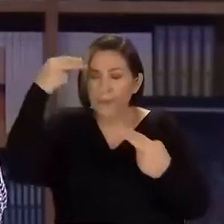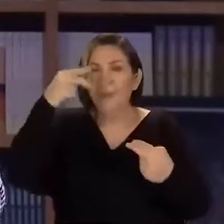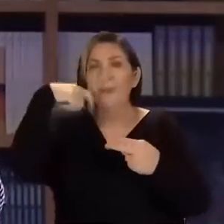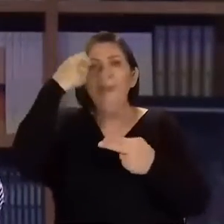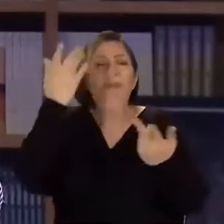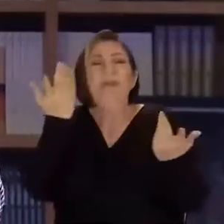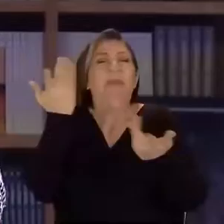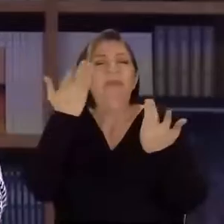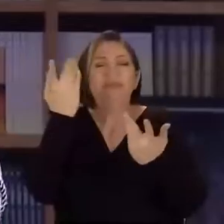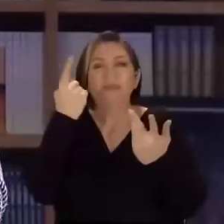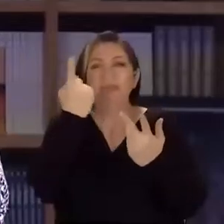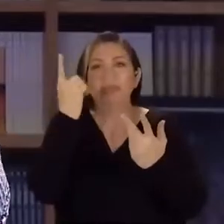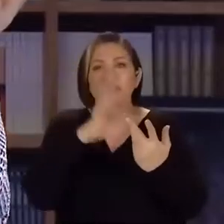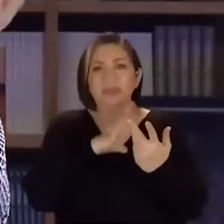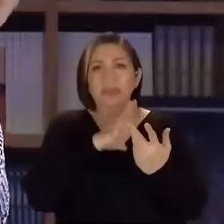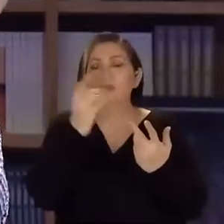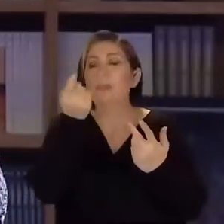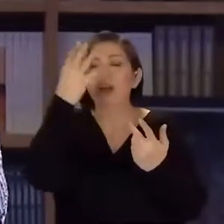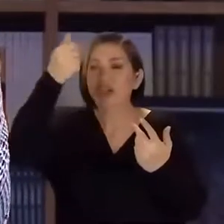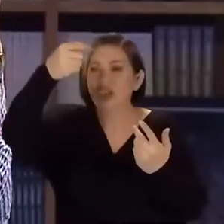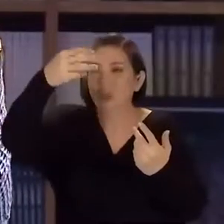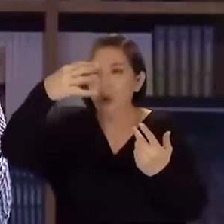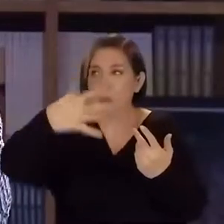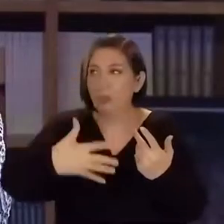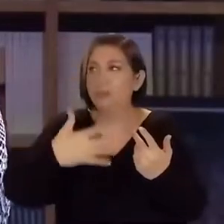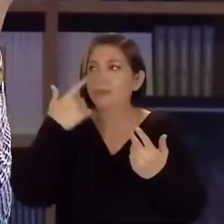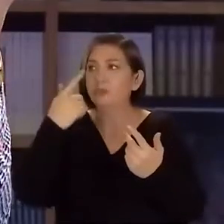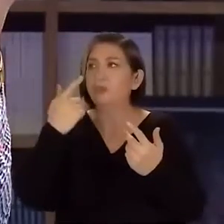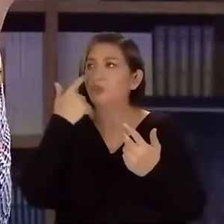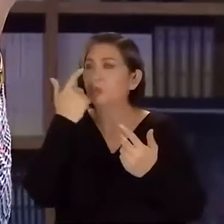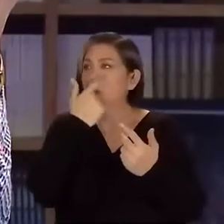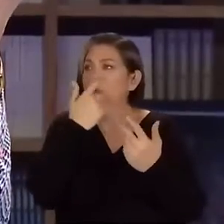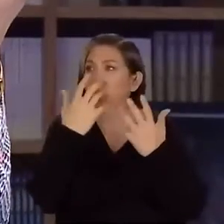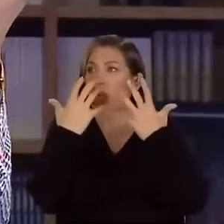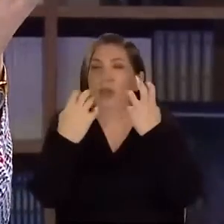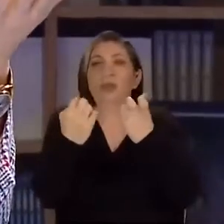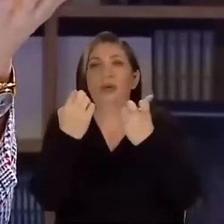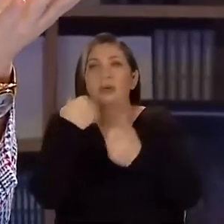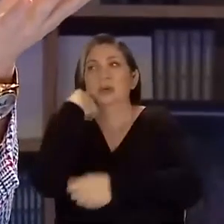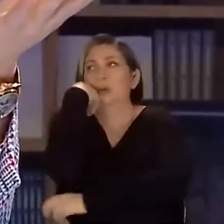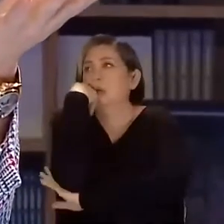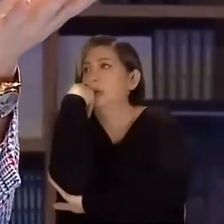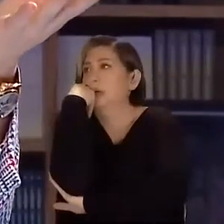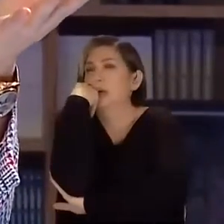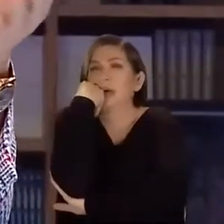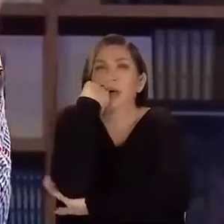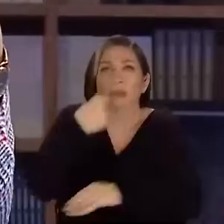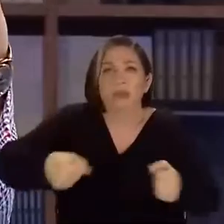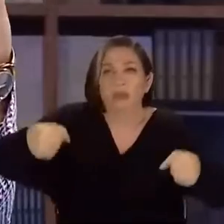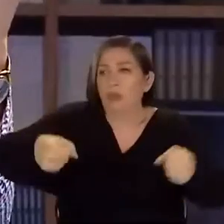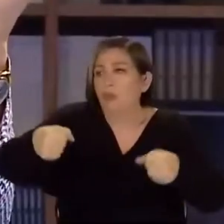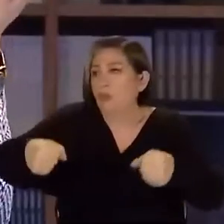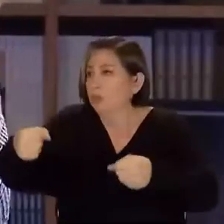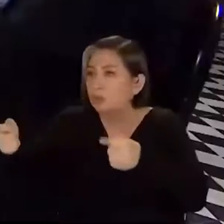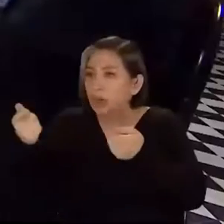bilmem ne versiyonunun bilmem kaçıncı bölümüne kadar zaten gözlerimizi aldı canım bavul dolarlar.